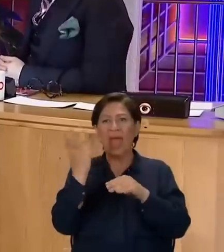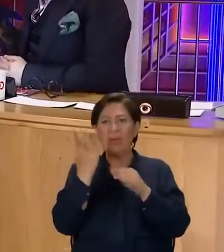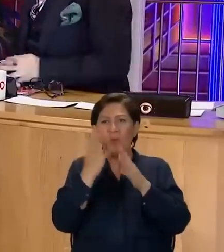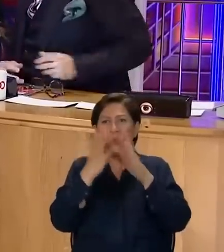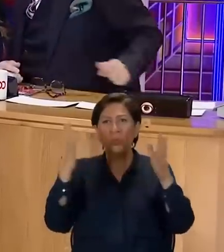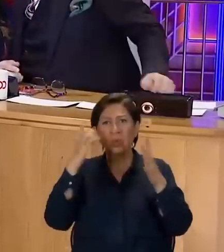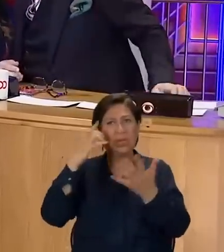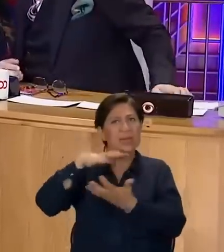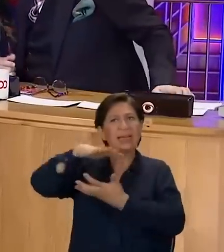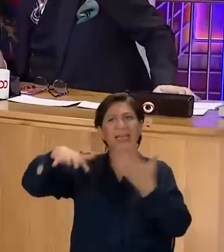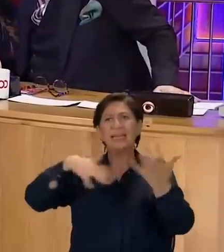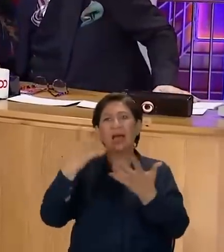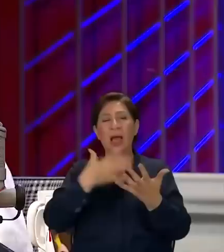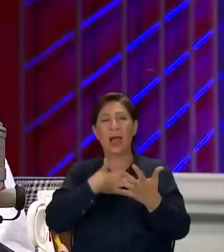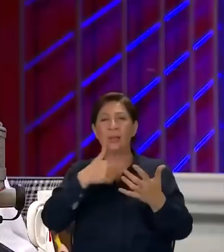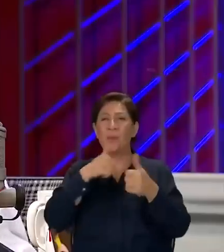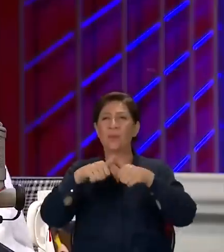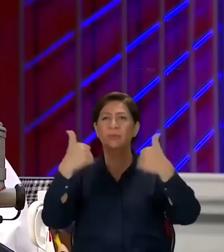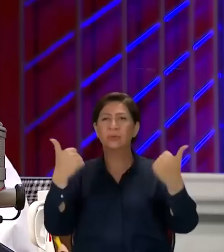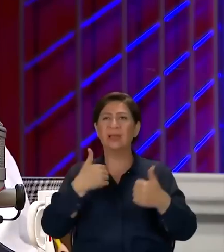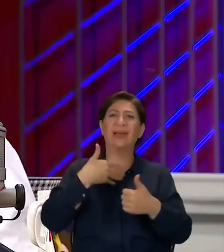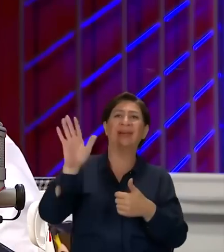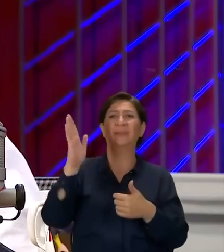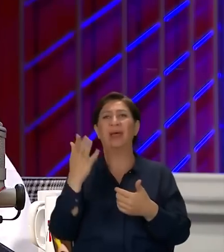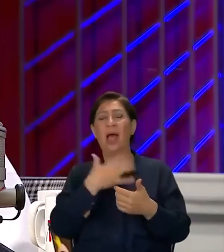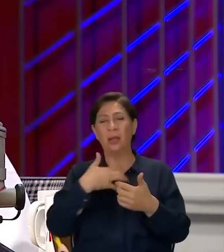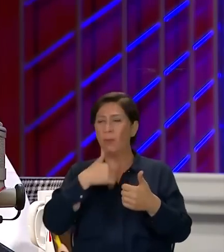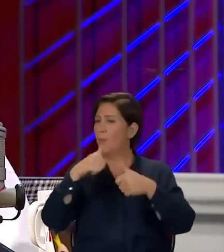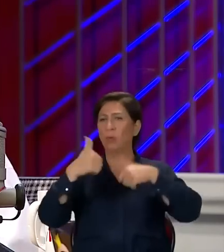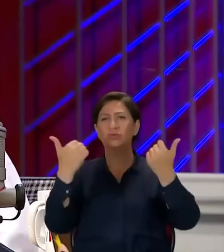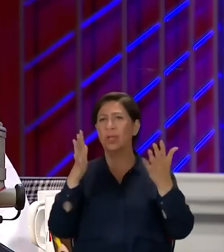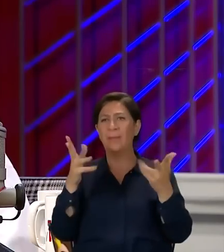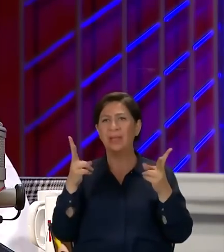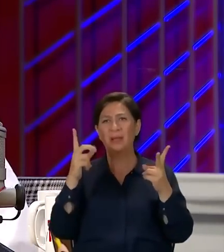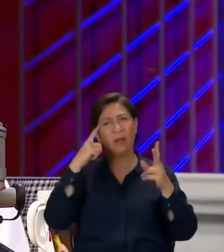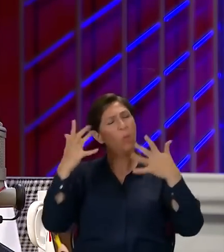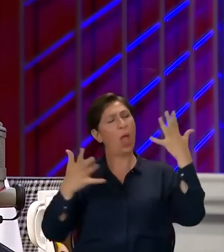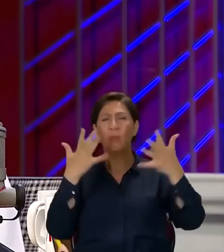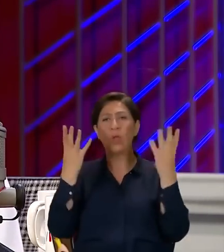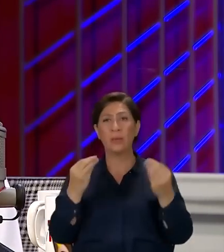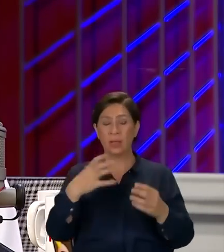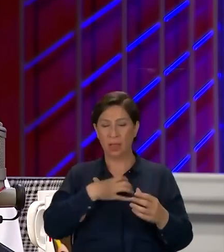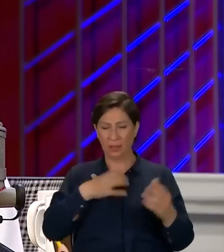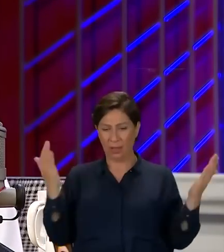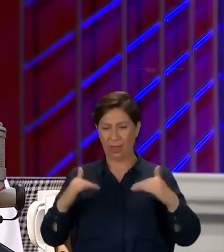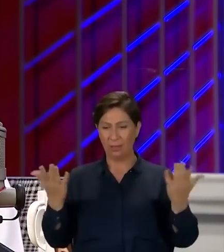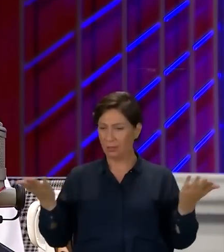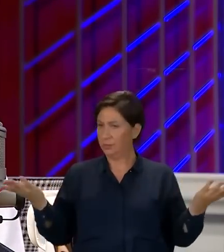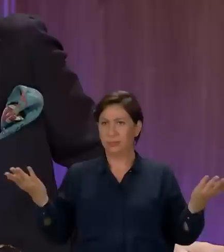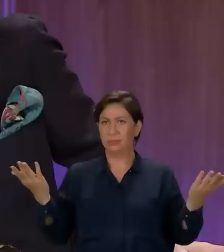büyük travma neydi? Anne baba ayrılığı. Hoşt. Herkesin annesi babası ayrılıyor. Ne travması? Kendine gel ya